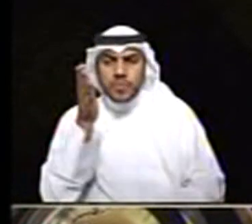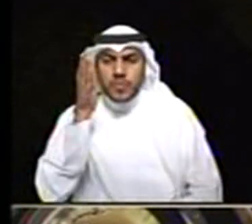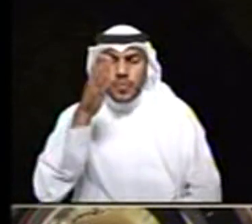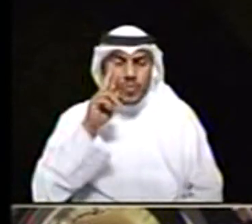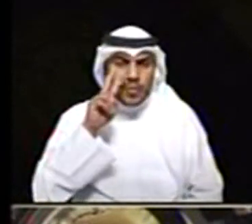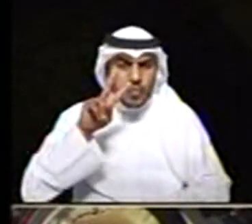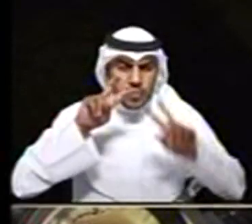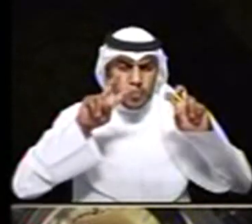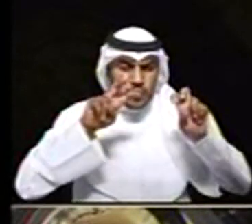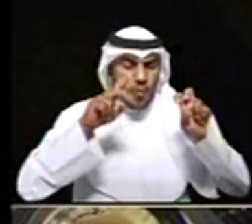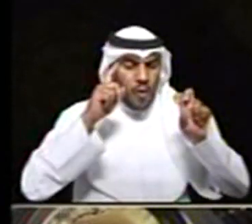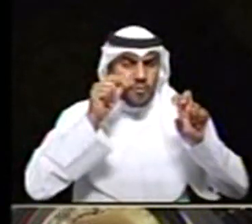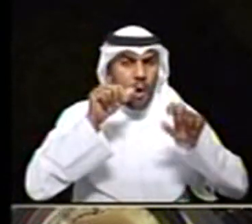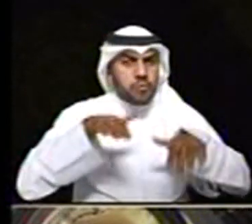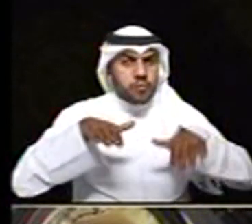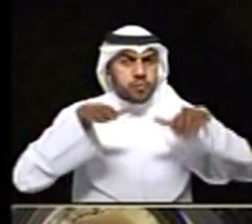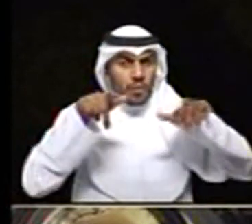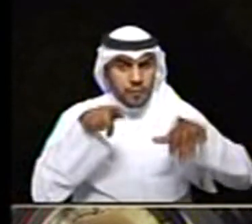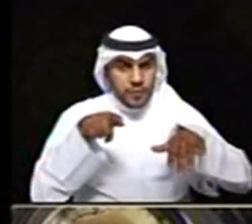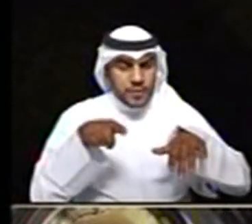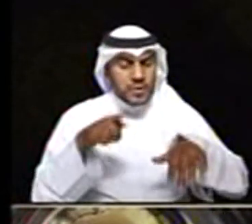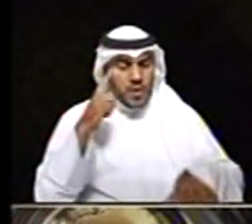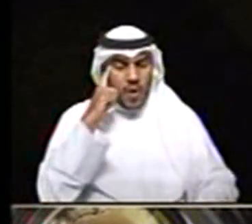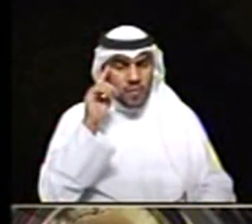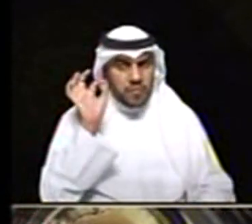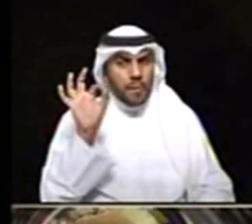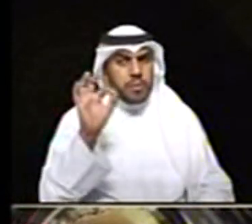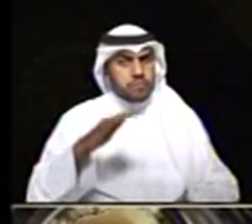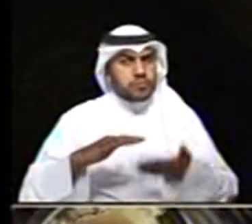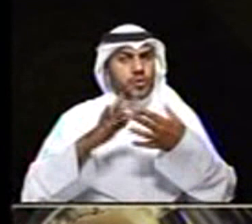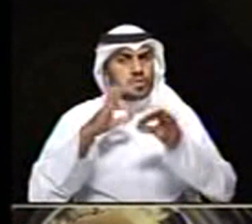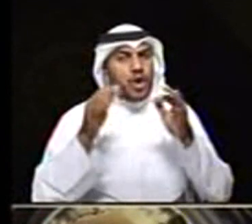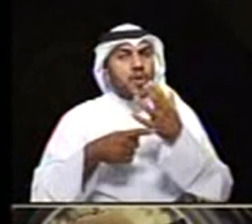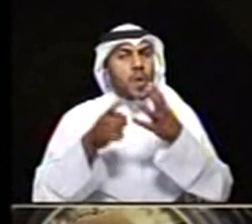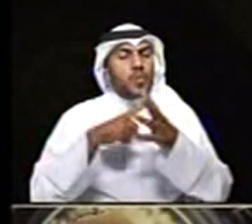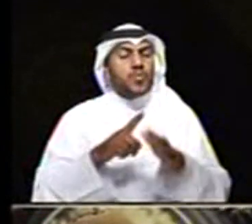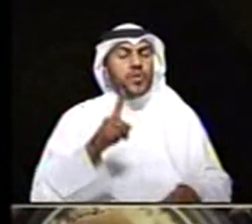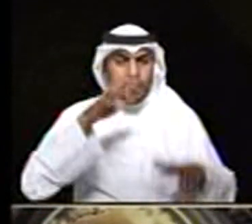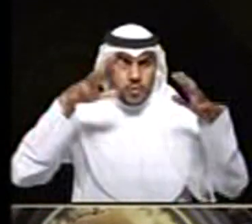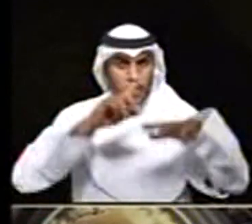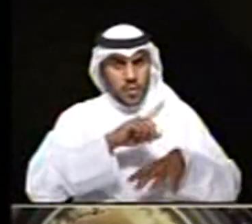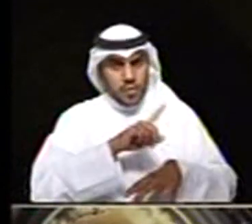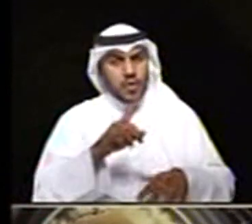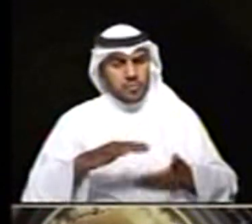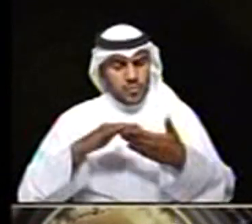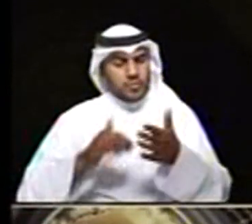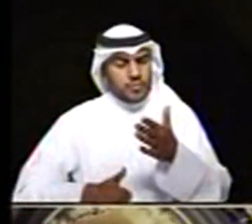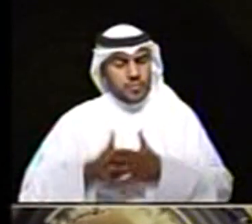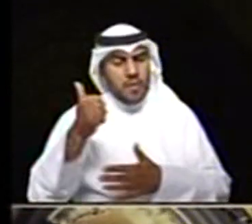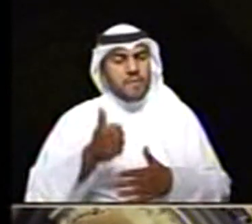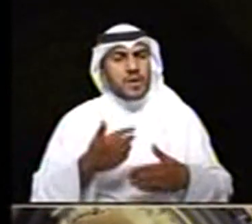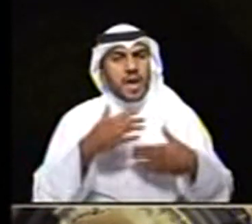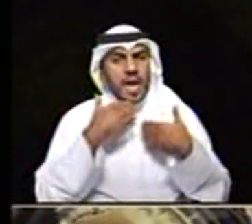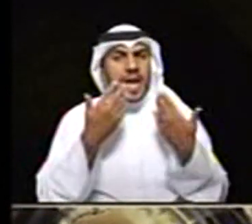الأحمدي حتى نضع الحلول إن شاء الله إذا أسعفنا الوقت والطقس أن نعمل